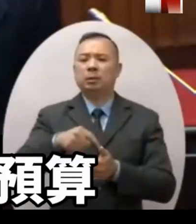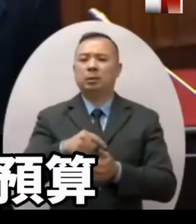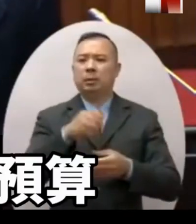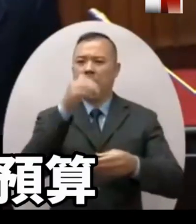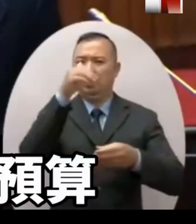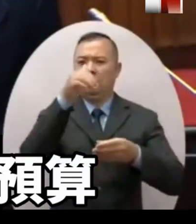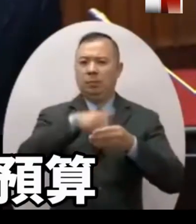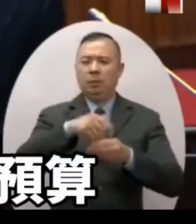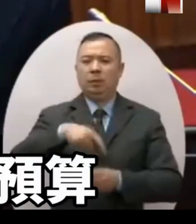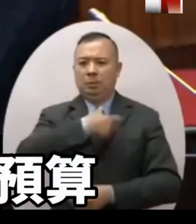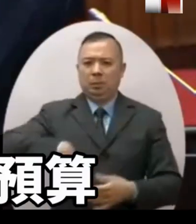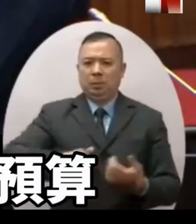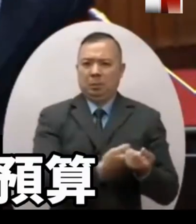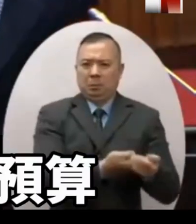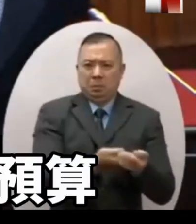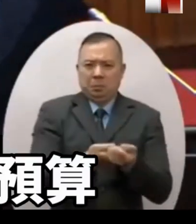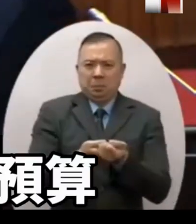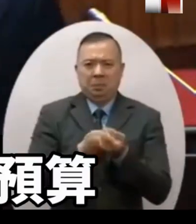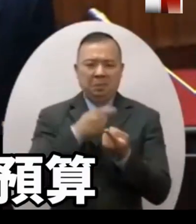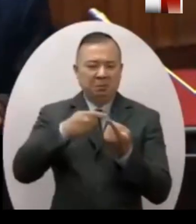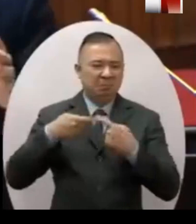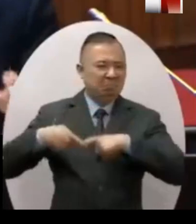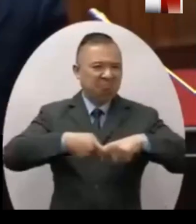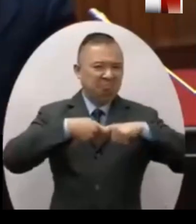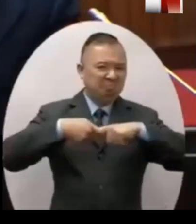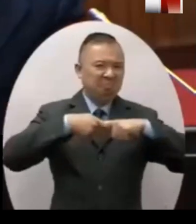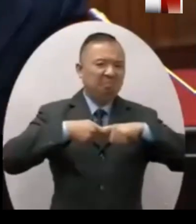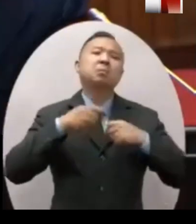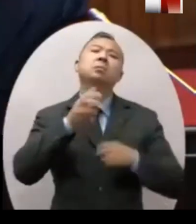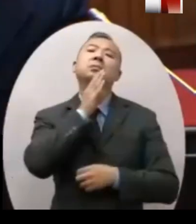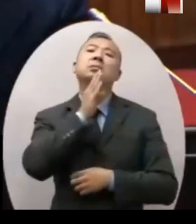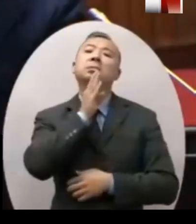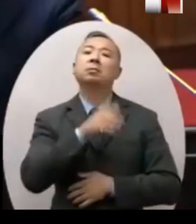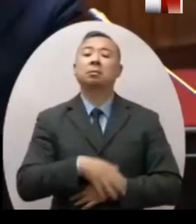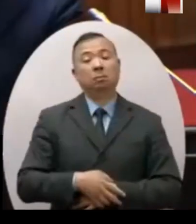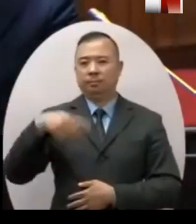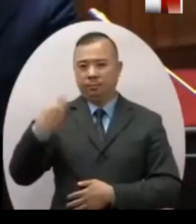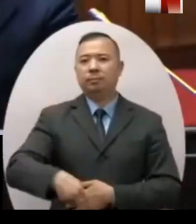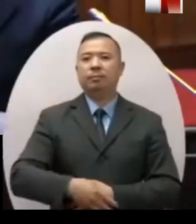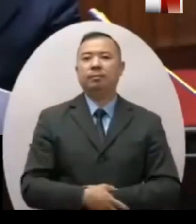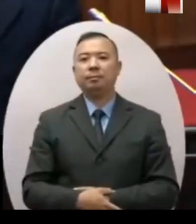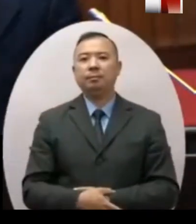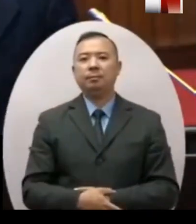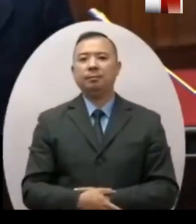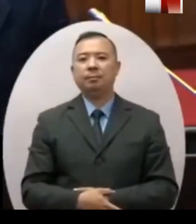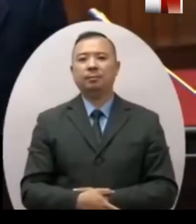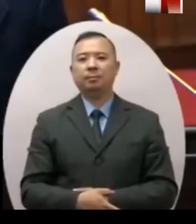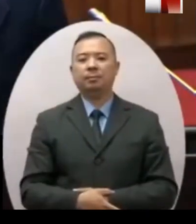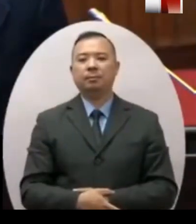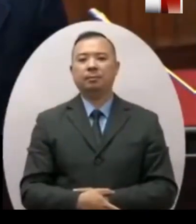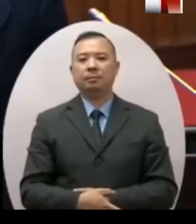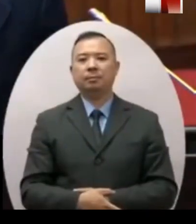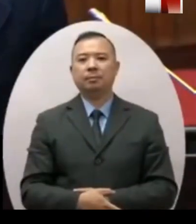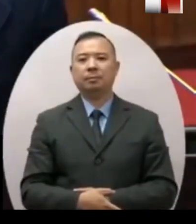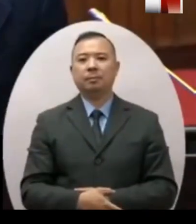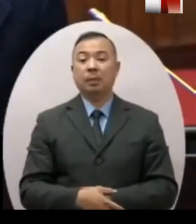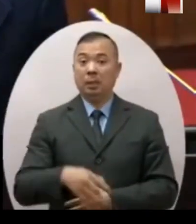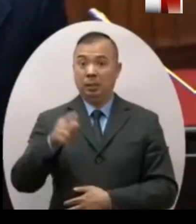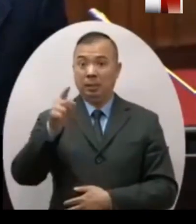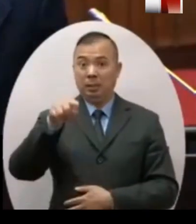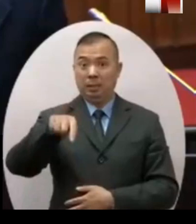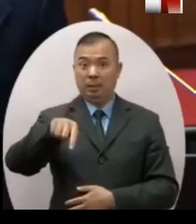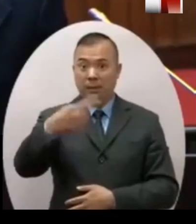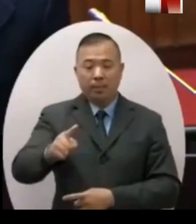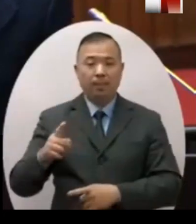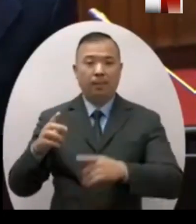绑桩顾票的一个特别预算。听完了够， 没有这一回事。 其实你与其说165亿